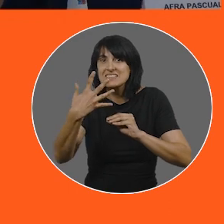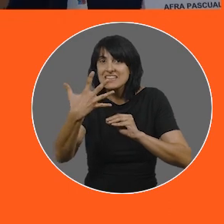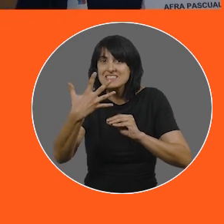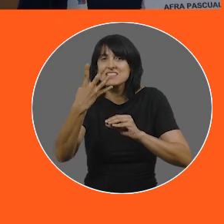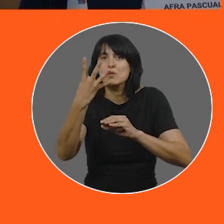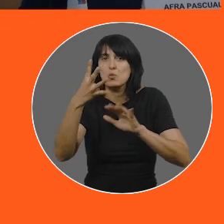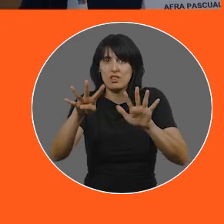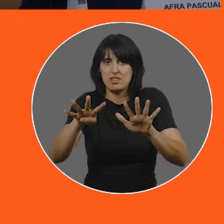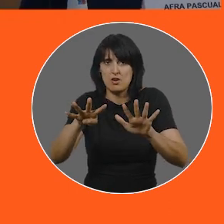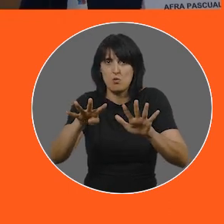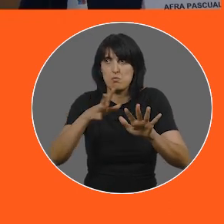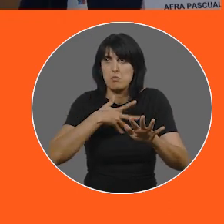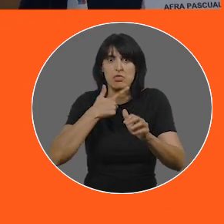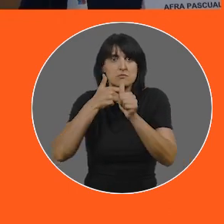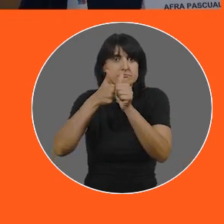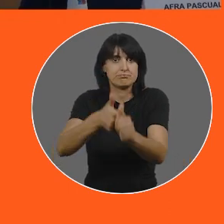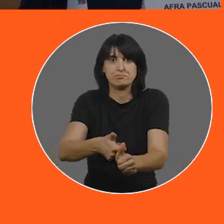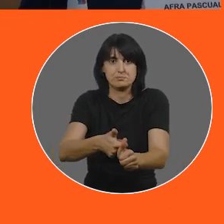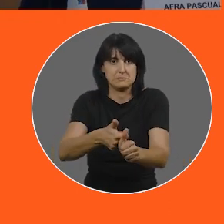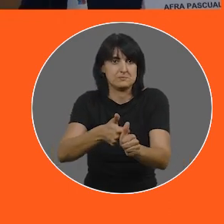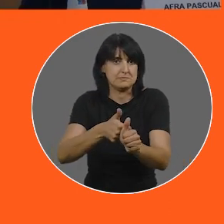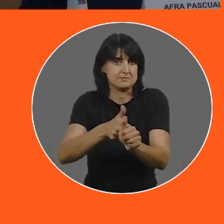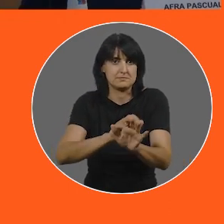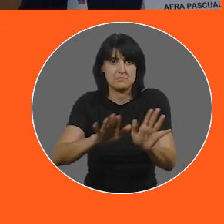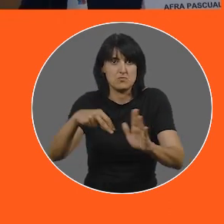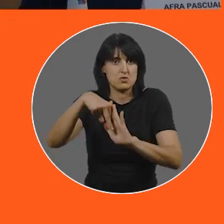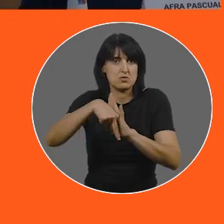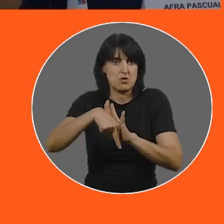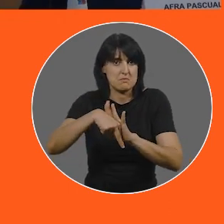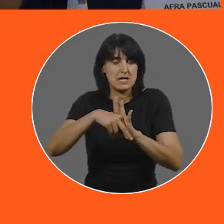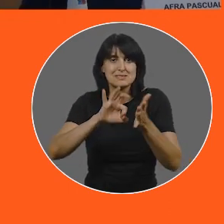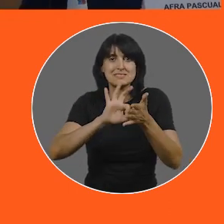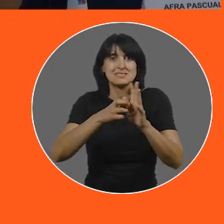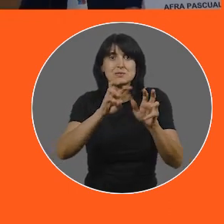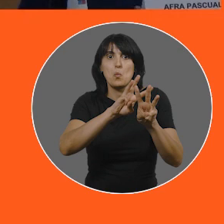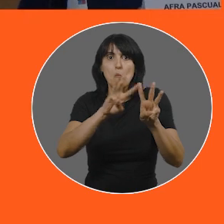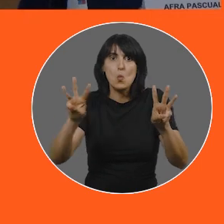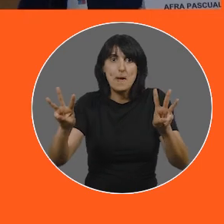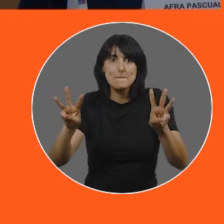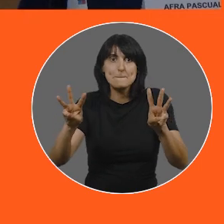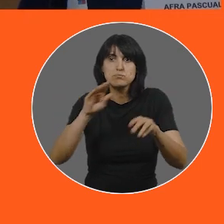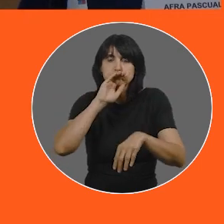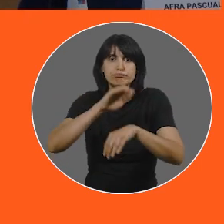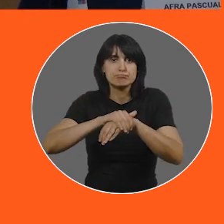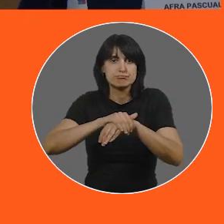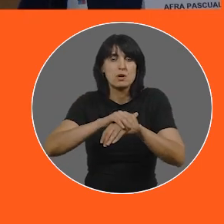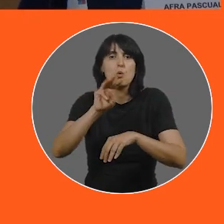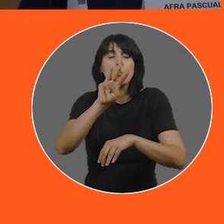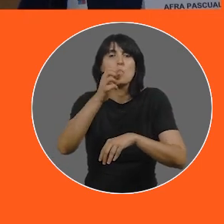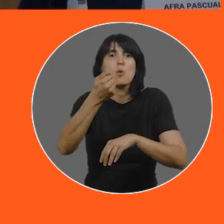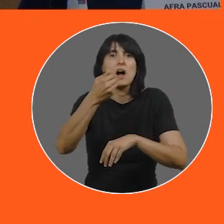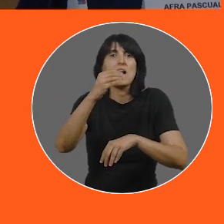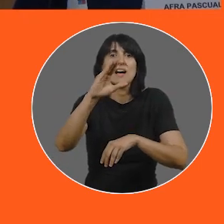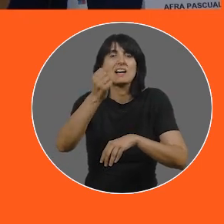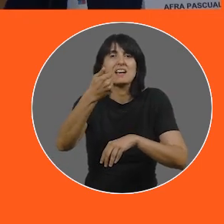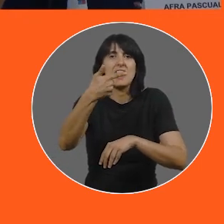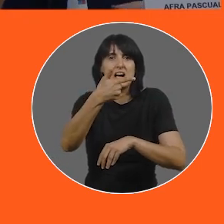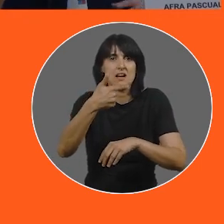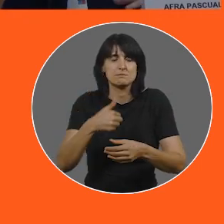EN301549. En el fons és seguir que tots els nostres sistemes webs segueixin les pautes WCAG.